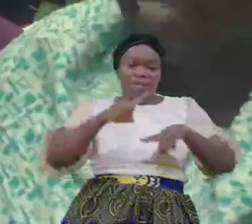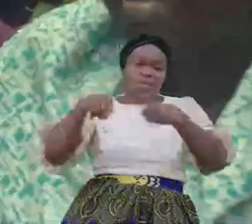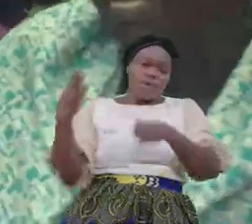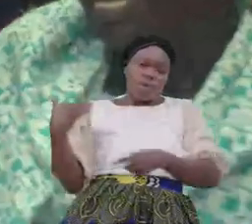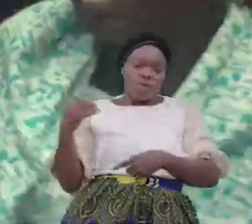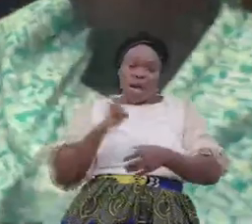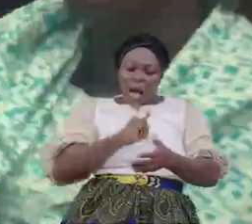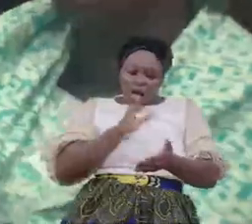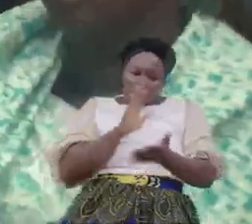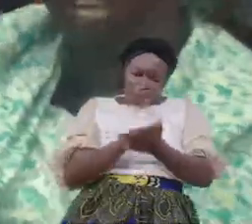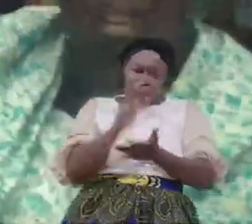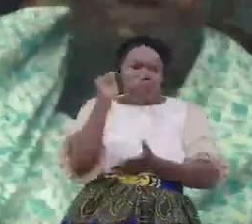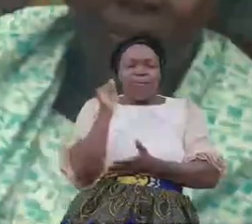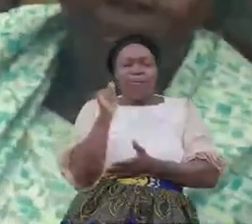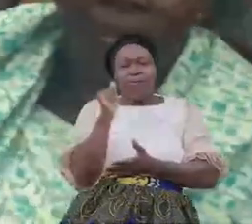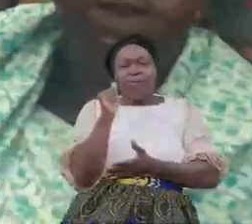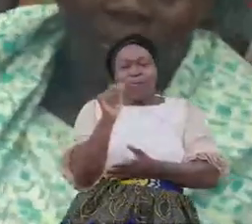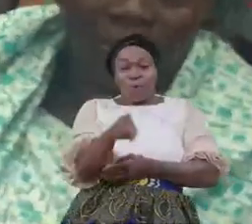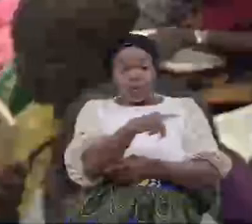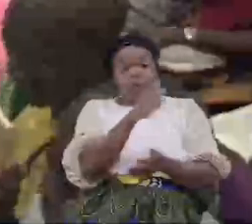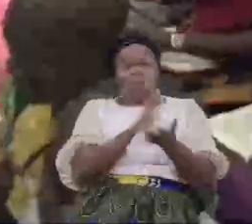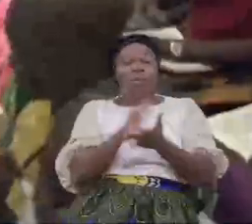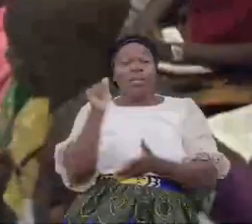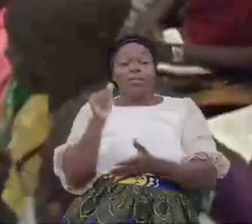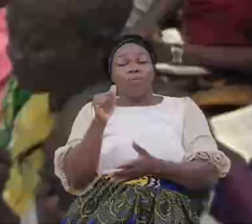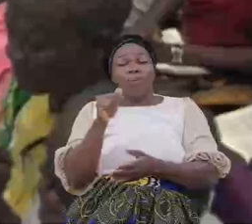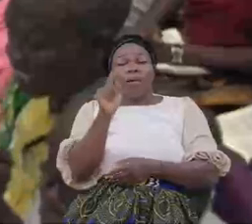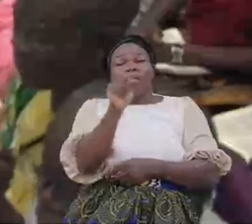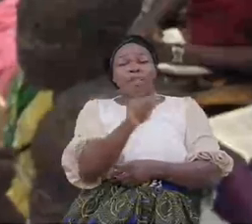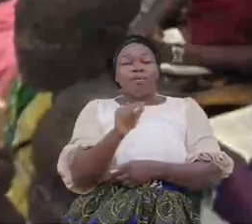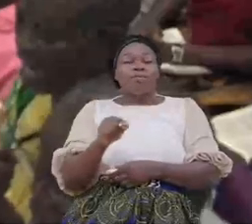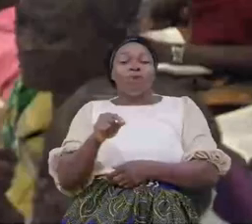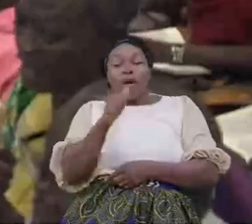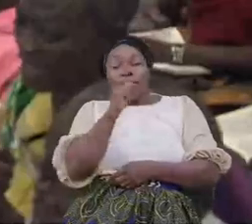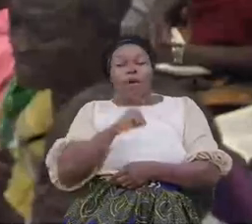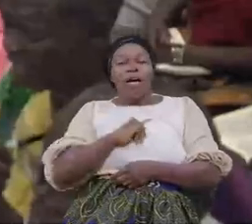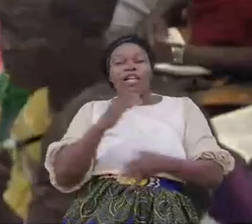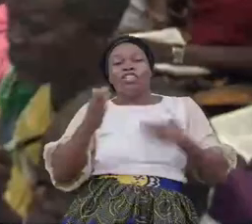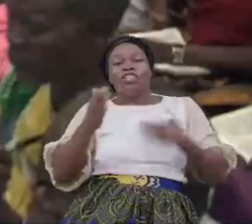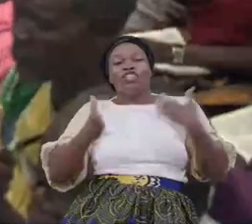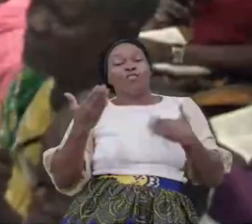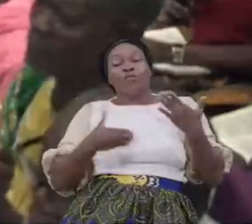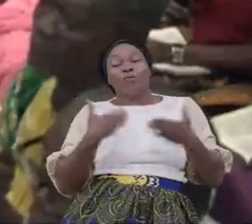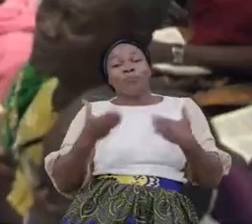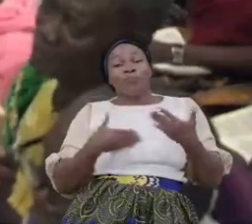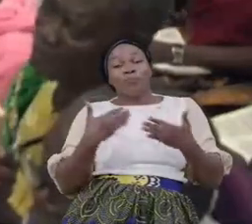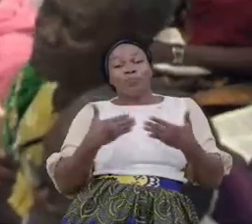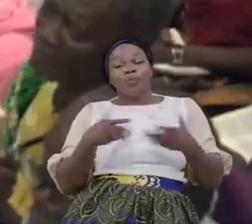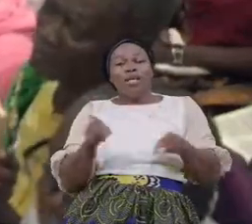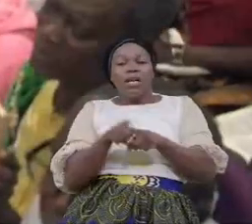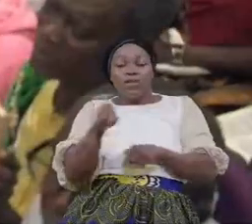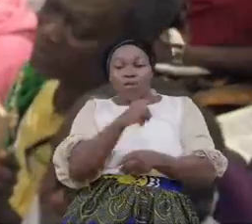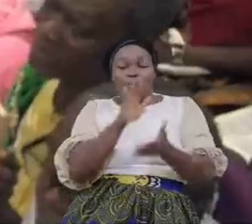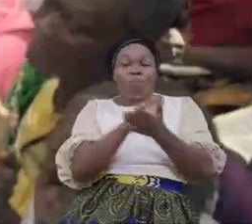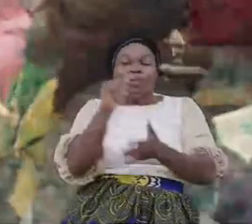Je crois. C'est pourquoi je suis allègre, je suis joyeux. Comme vous croyez ce soir